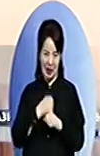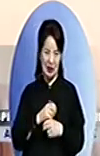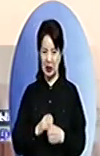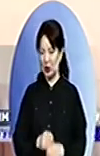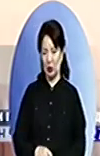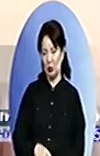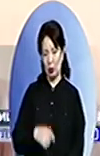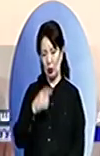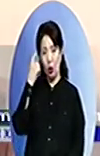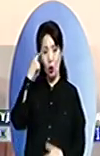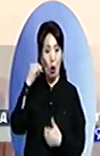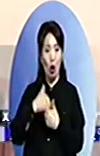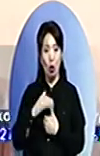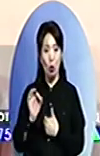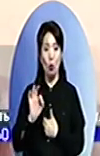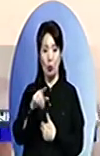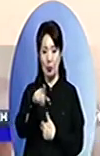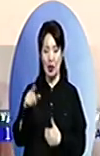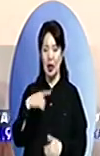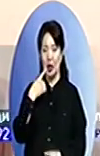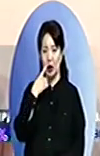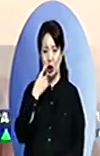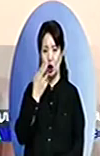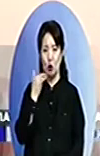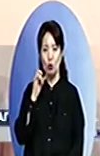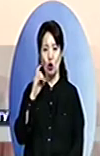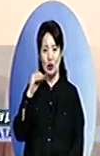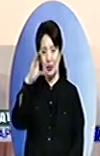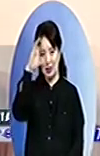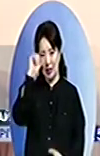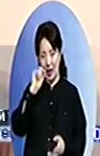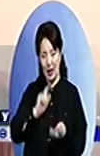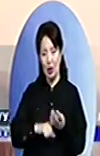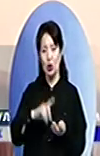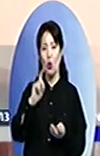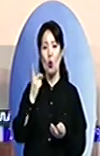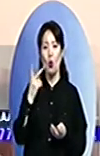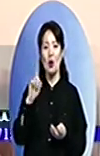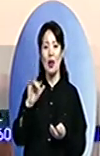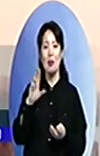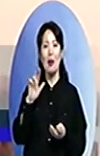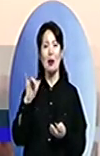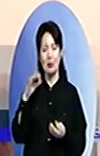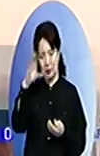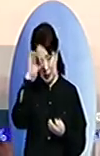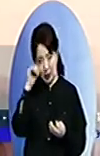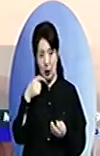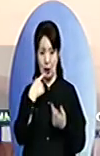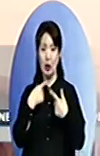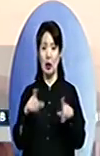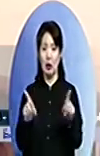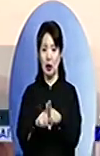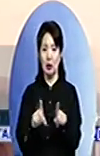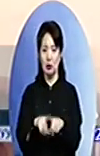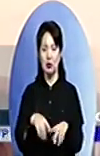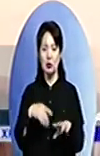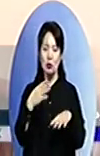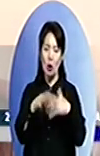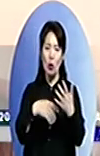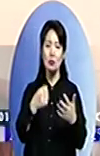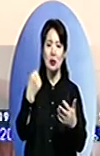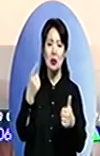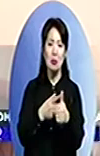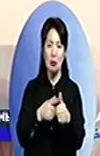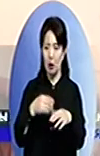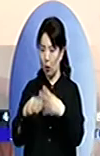үздэг. Манай нэмдэр сайч тэгж үзчлээ. Хүрлбаатар сайч тэгж лээ. Тийм учраас явахын явуулаад явахгүйг нь